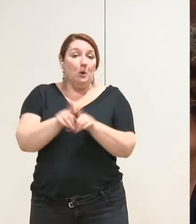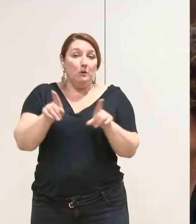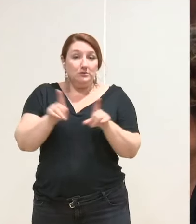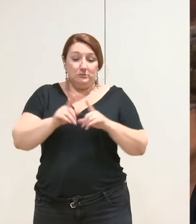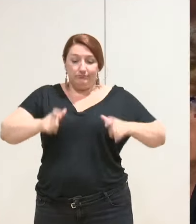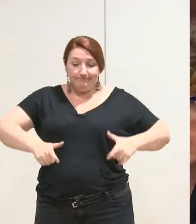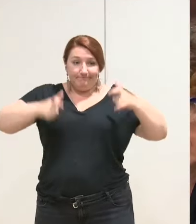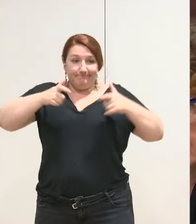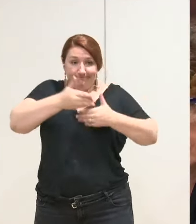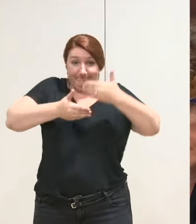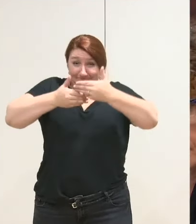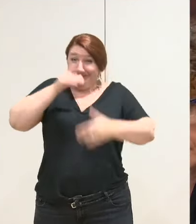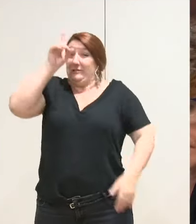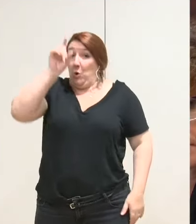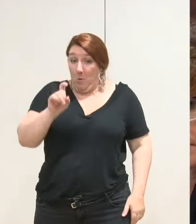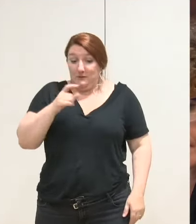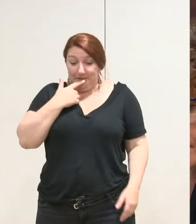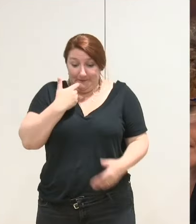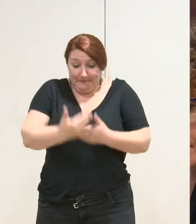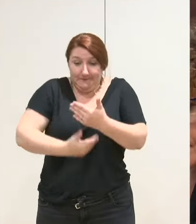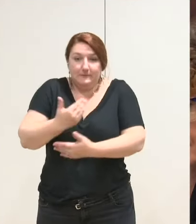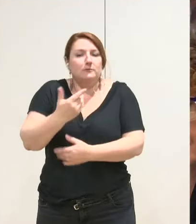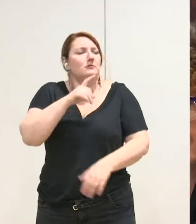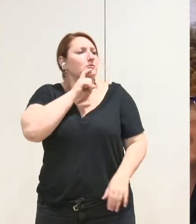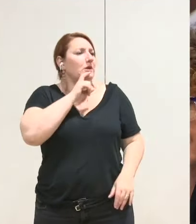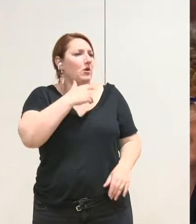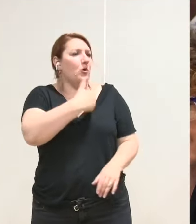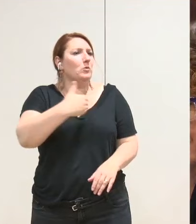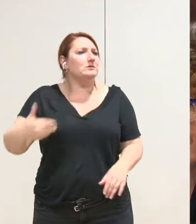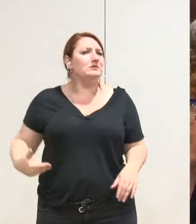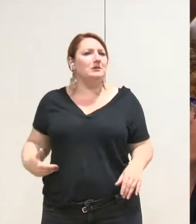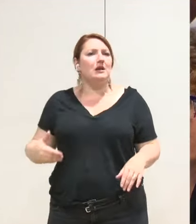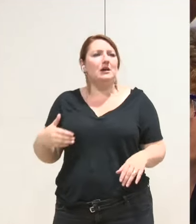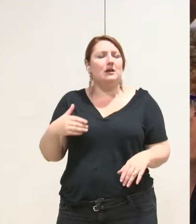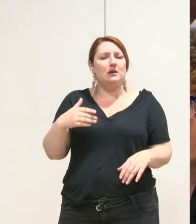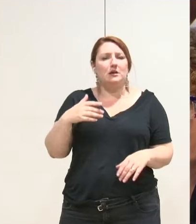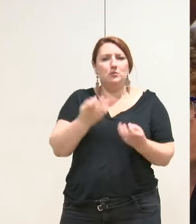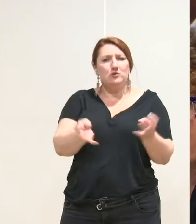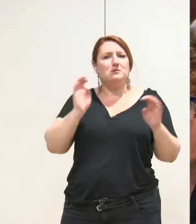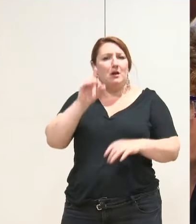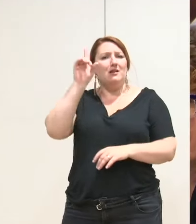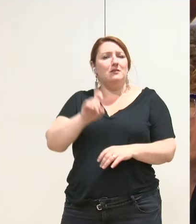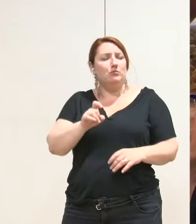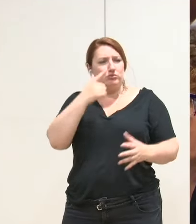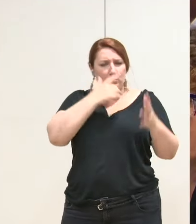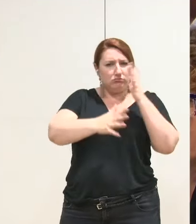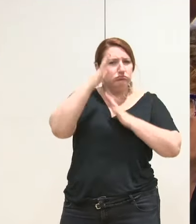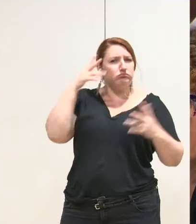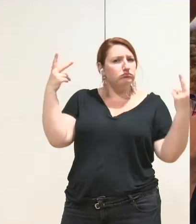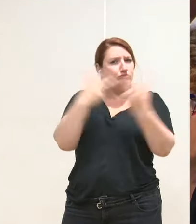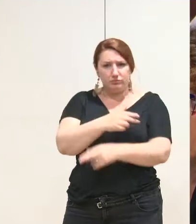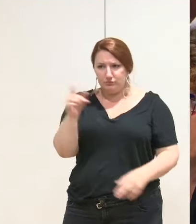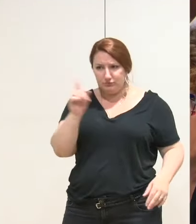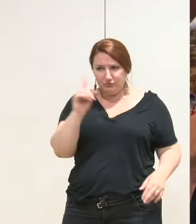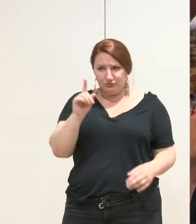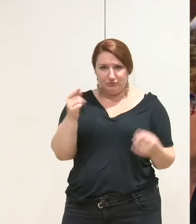avance qui démarre contrairement à ce qu'on pouvait entendre en début de conseil municipal où certains semblaient dire que que tout s'arrêtait et bien